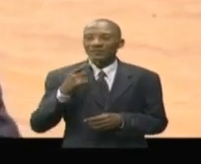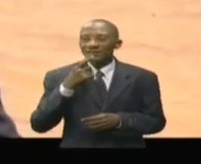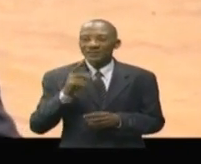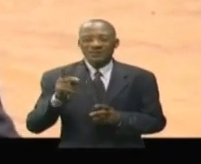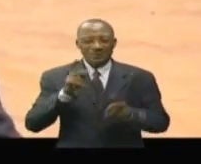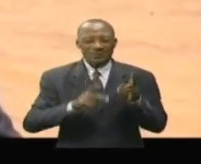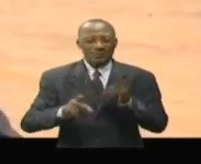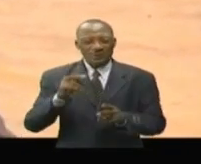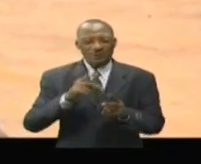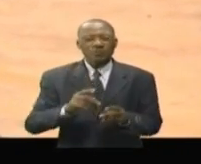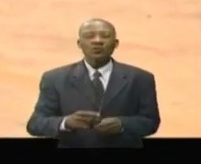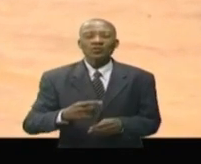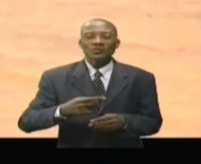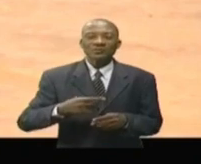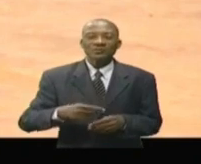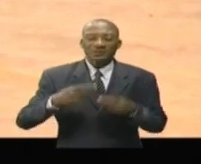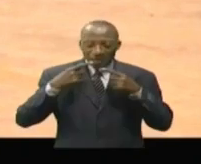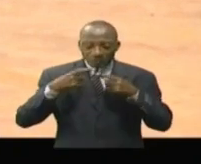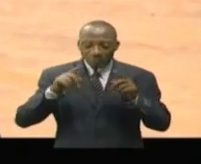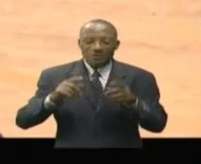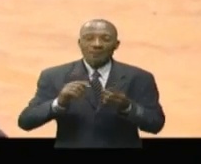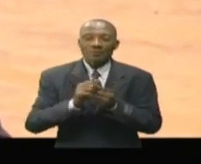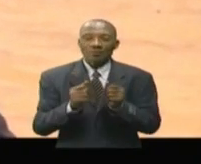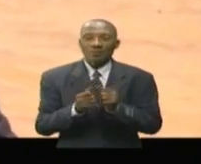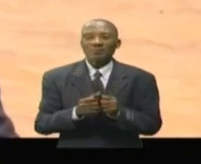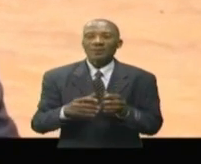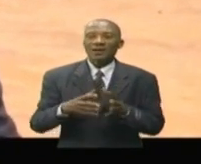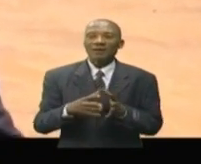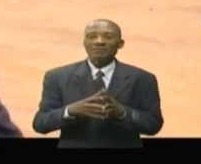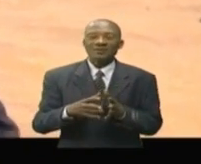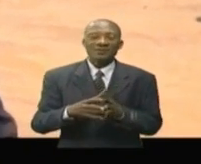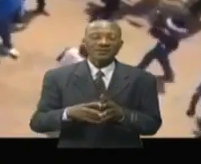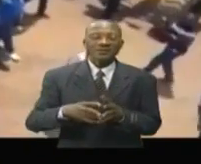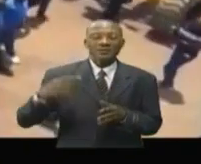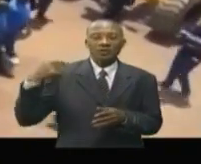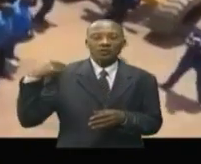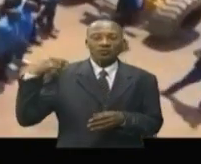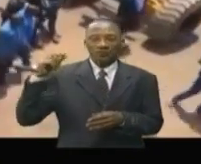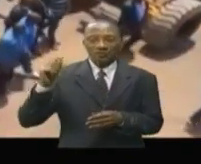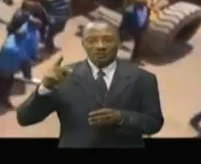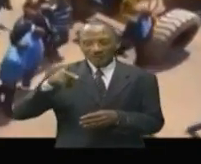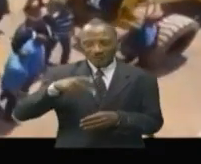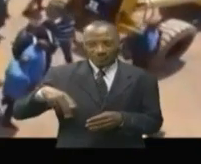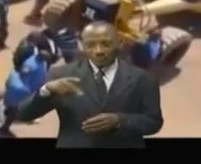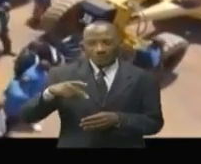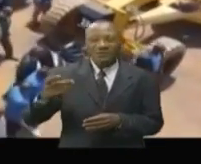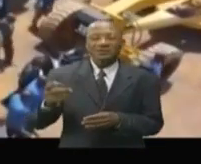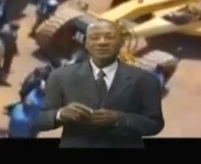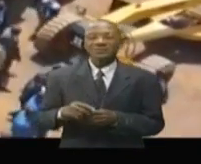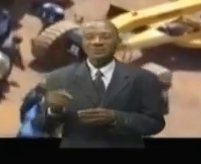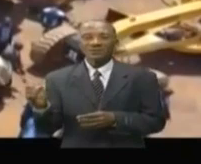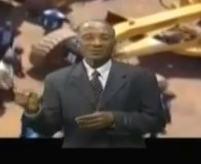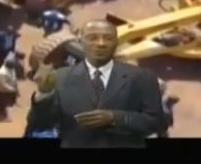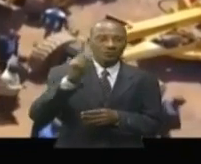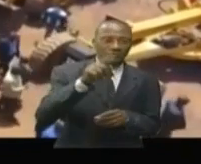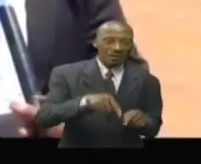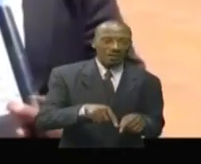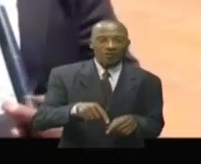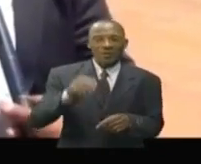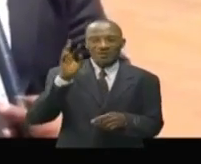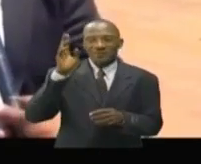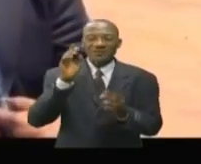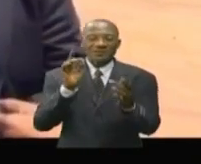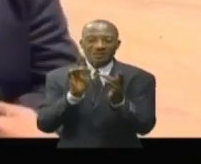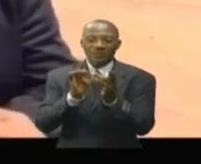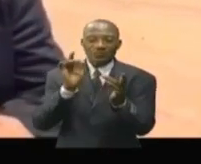remercier et féliciter son Excellence, Monsieur le gouverneur de province. Il n'a pas attendu Kinshasa, mais il a commencé pour sa